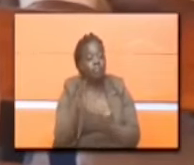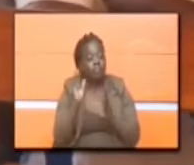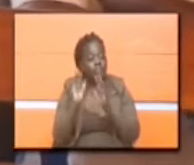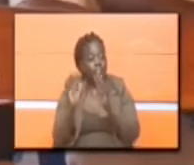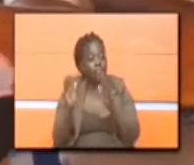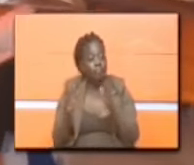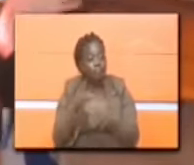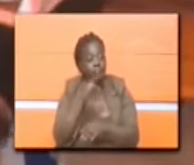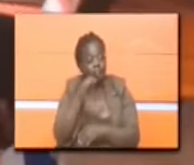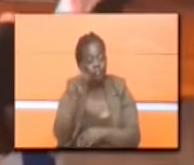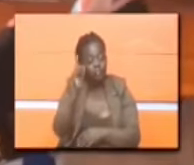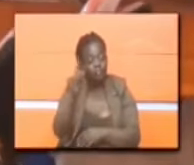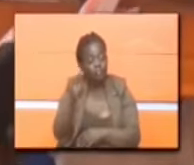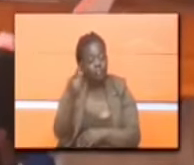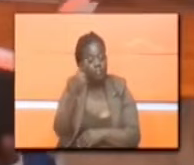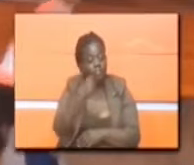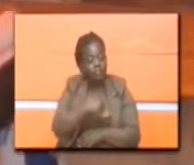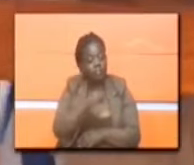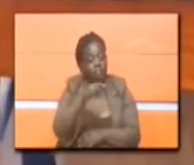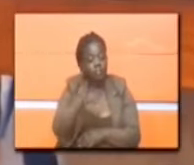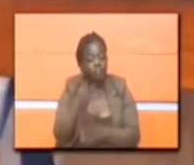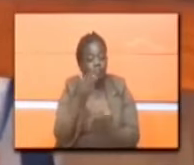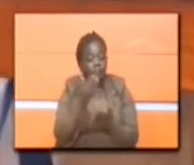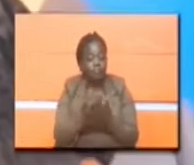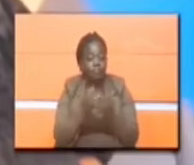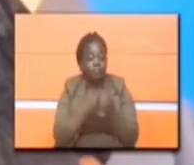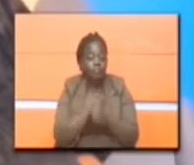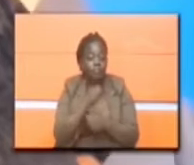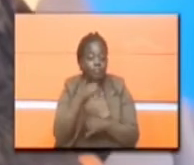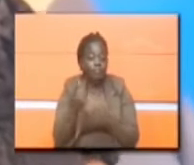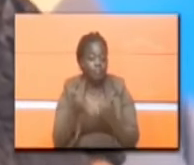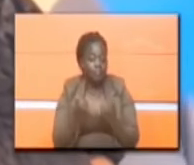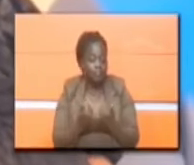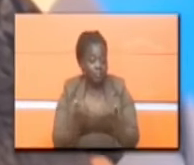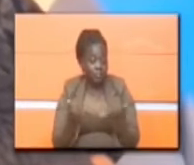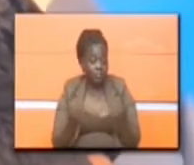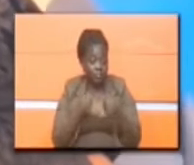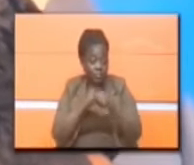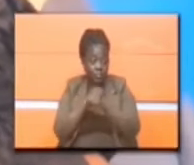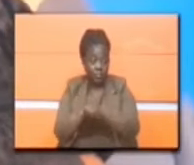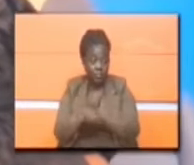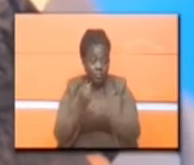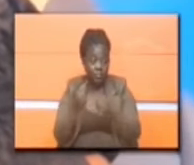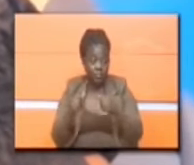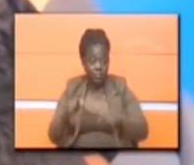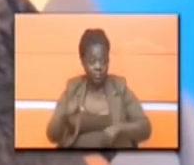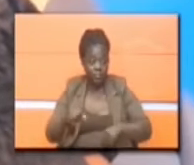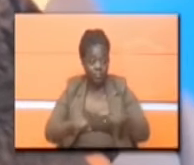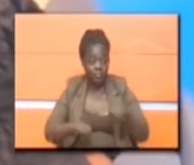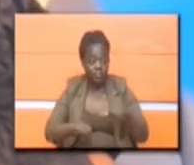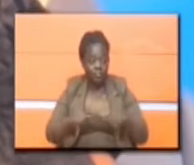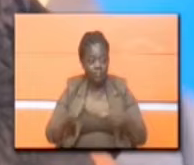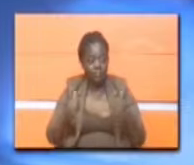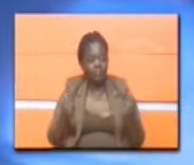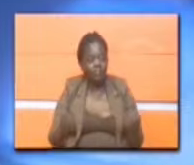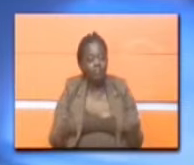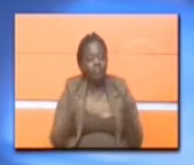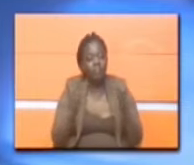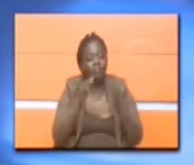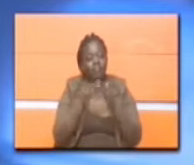ayozaayozezza bataata olw'okutuuka ku lunaku luno n'abasaba okuwagala ennyo bakyala baabwe era beewala okulabankana ekiviiriddeko amaka mangi